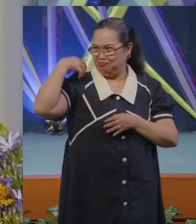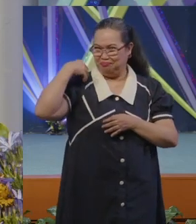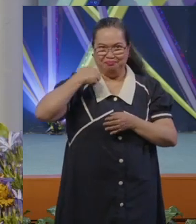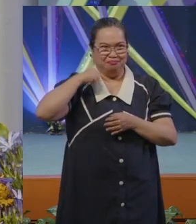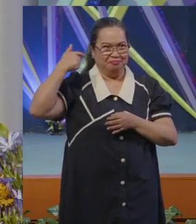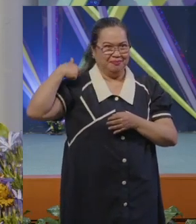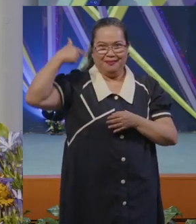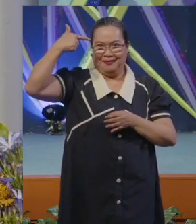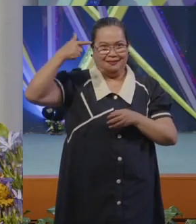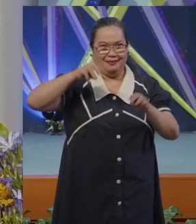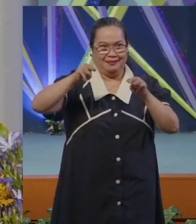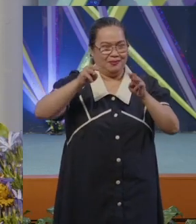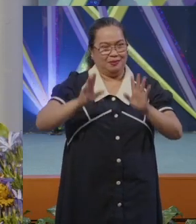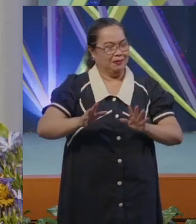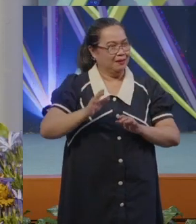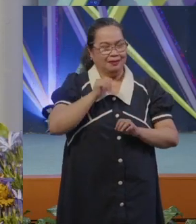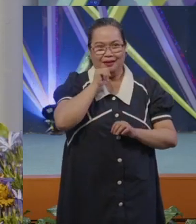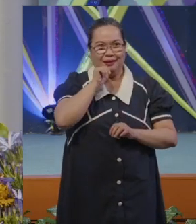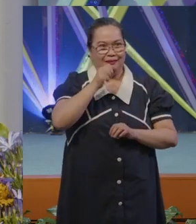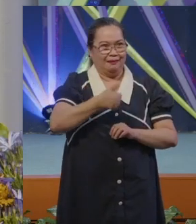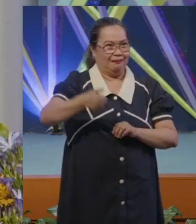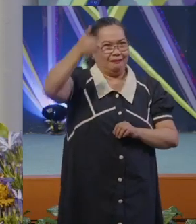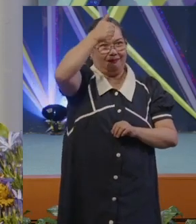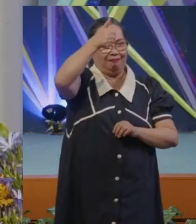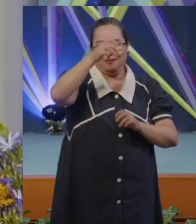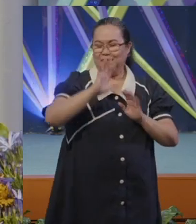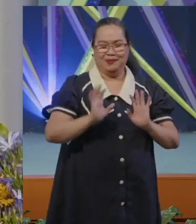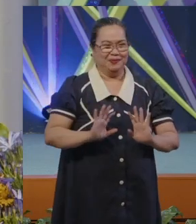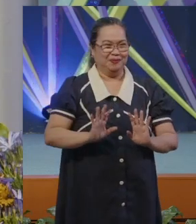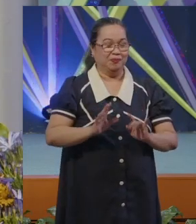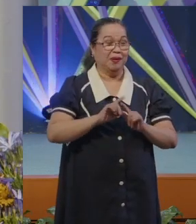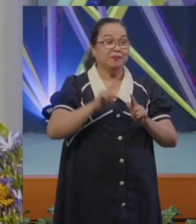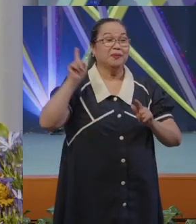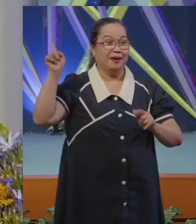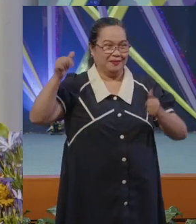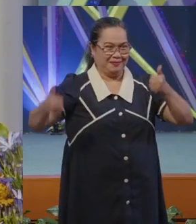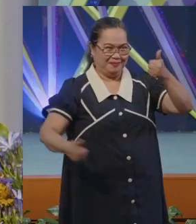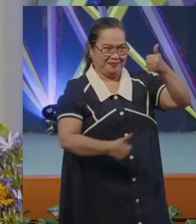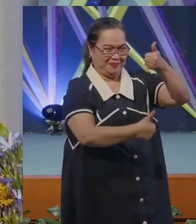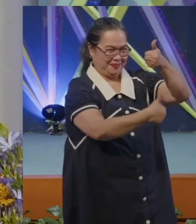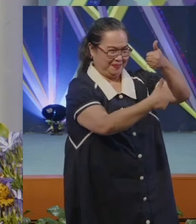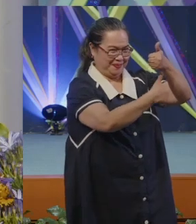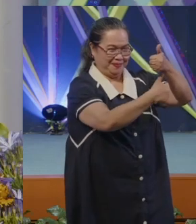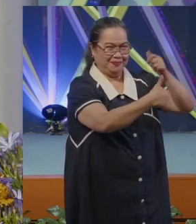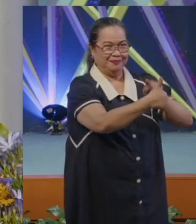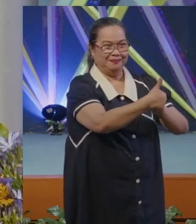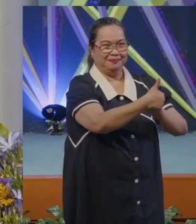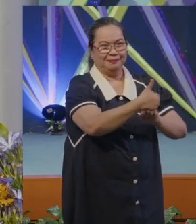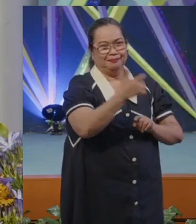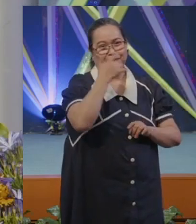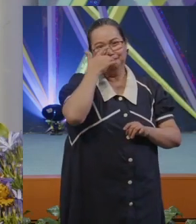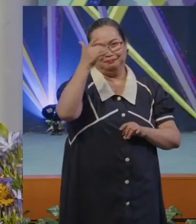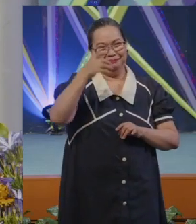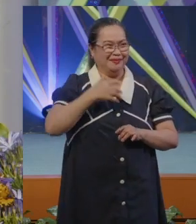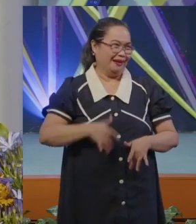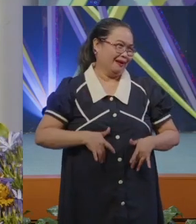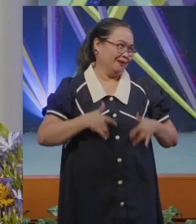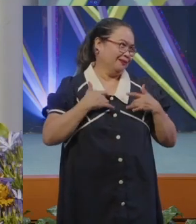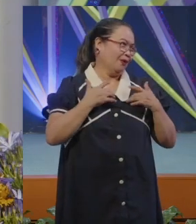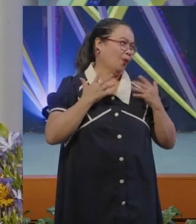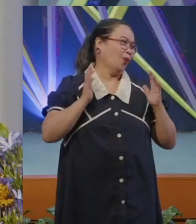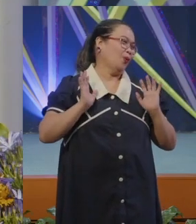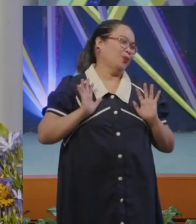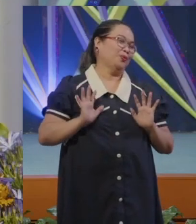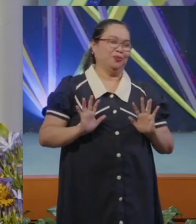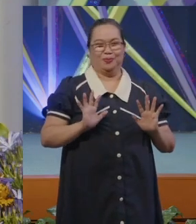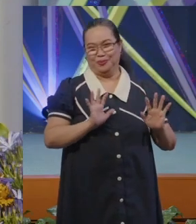general manager, hindi po ako ang punong abala. Assistant lang po ako. Masarap po ang assistant. No? Kasi wala sa